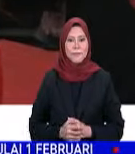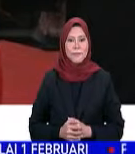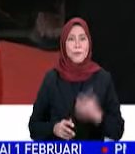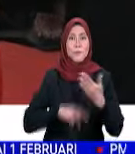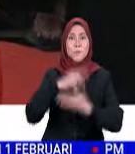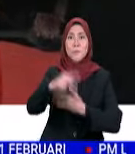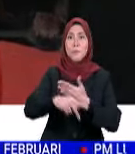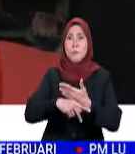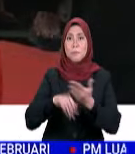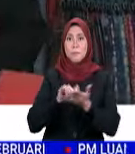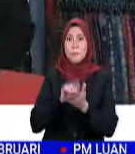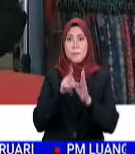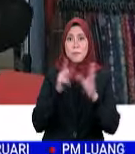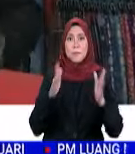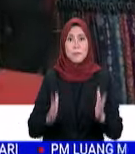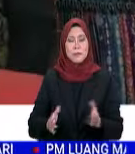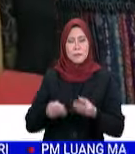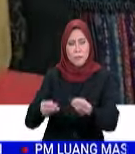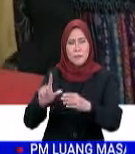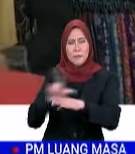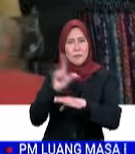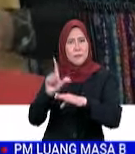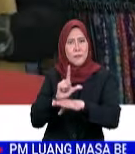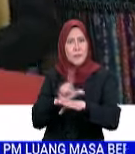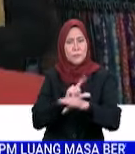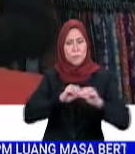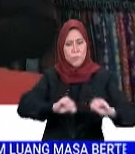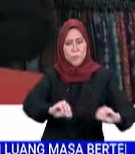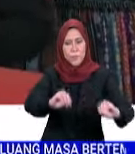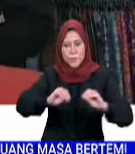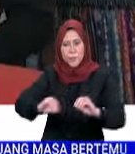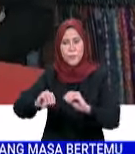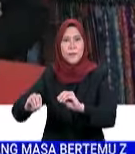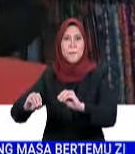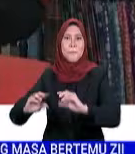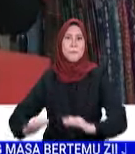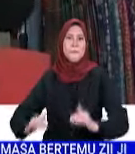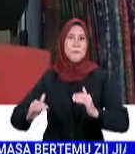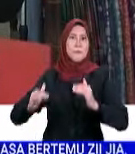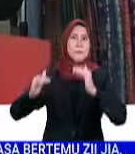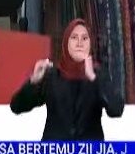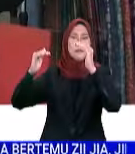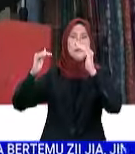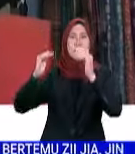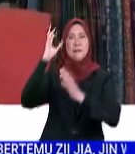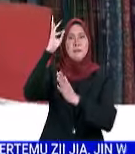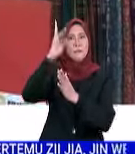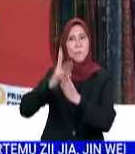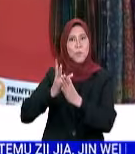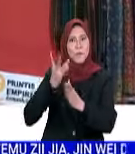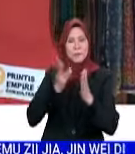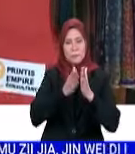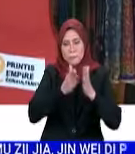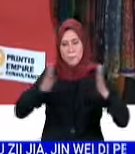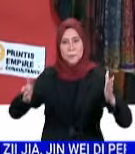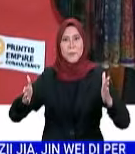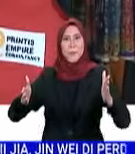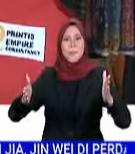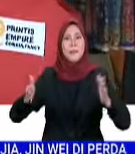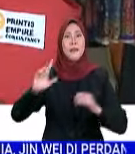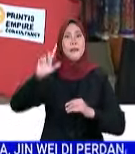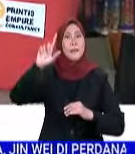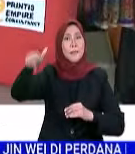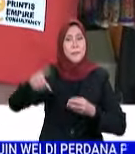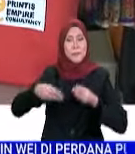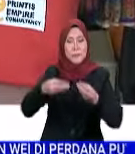Menerusi program itu, para peserta diberi latihan dan melalui fasa inkubasi selama 6 bulan. Mereka